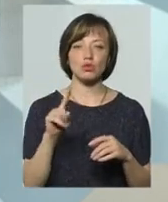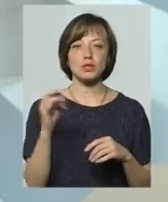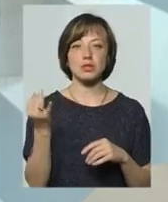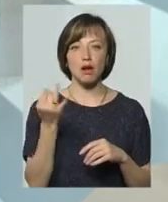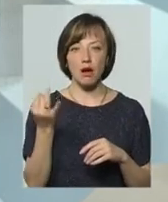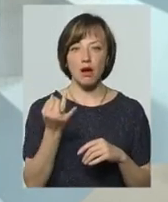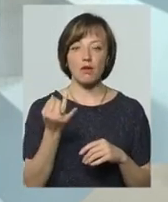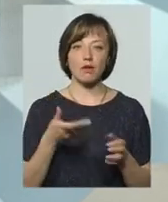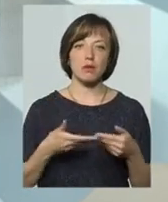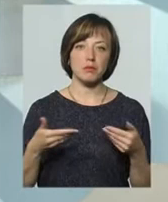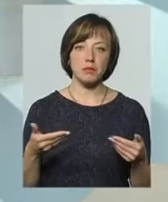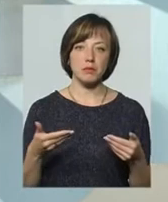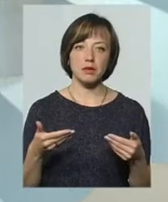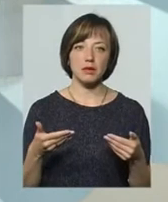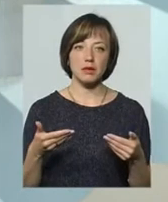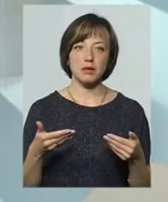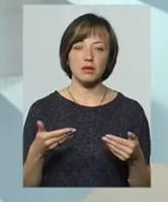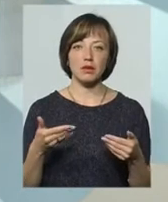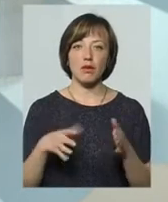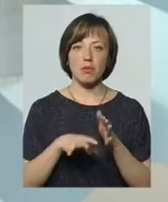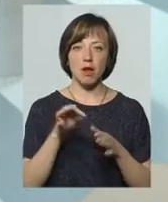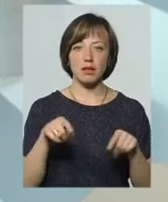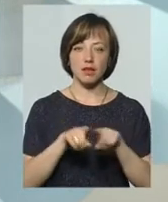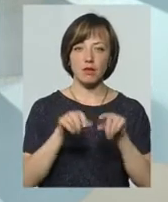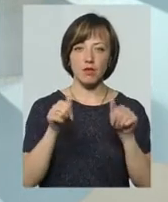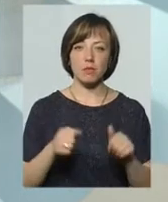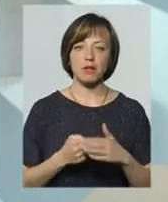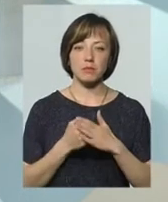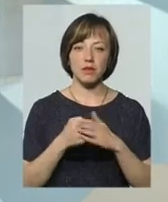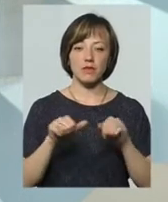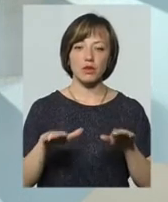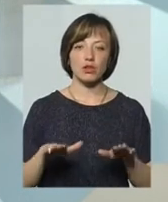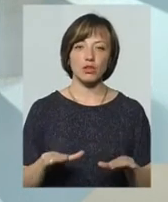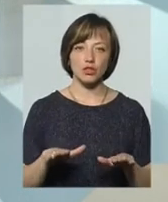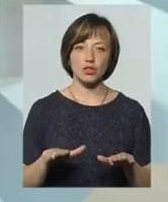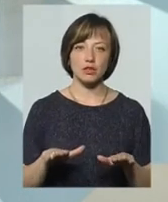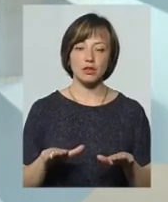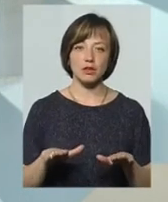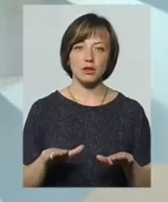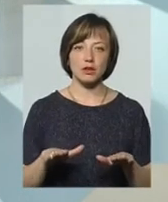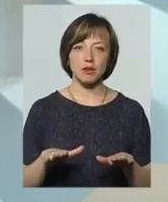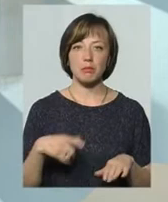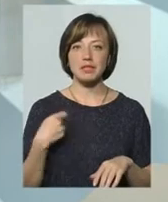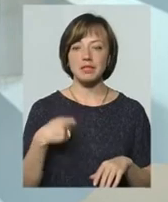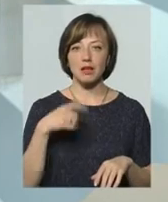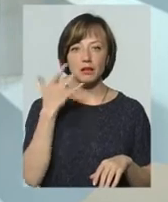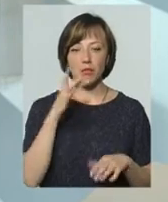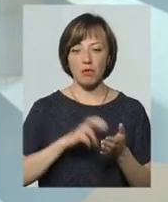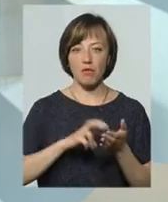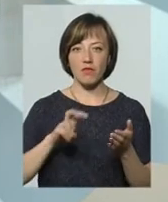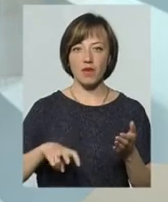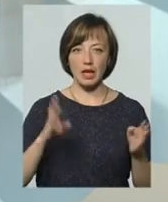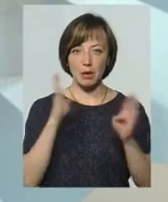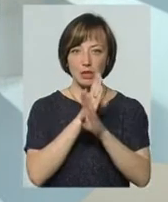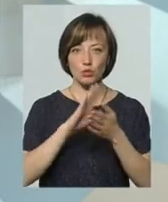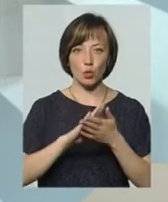цікавого, то ми запропонували такий формат саме на підставі рішення Дональда Трампа про вихід США із